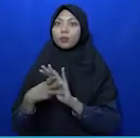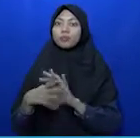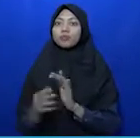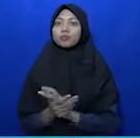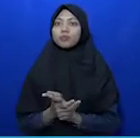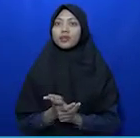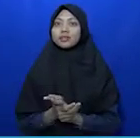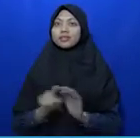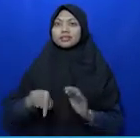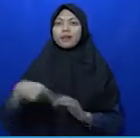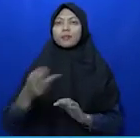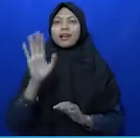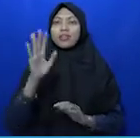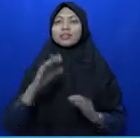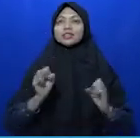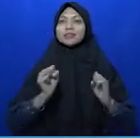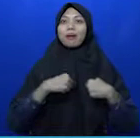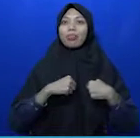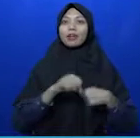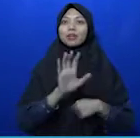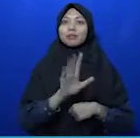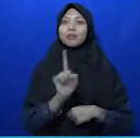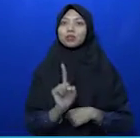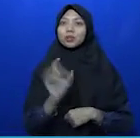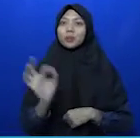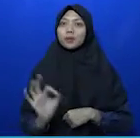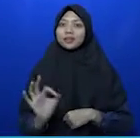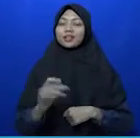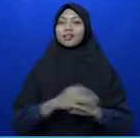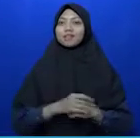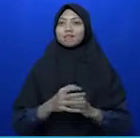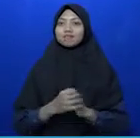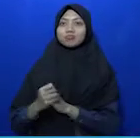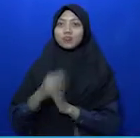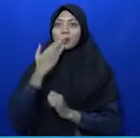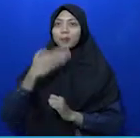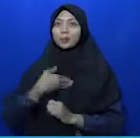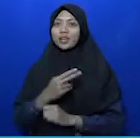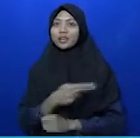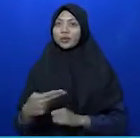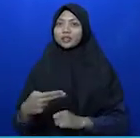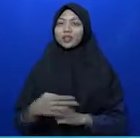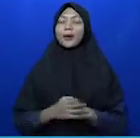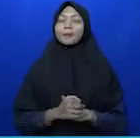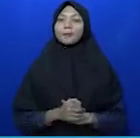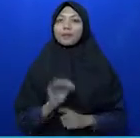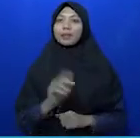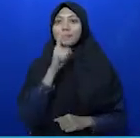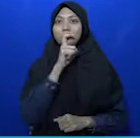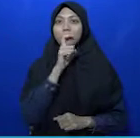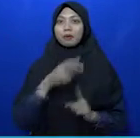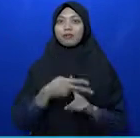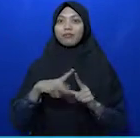deal 50% itu ada di tangan kita. Dan berikutnya nanti Pak Fahmi